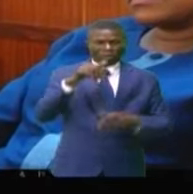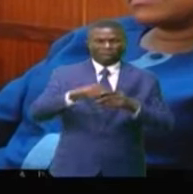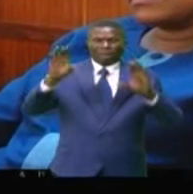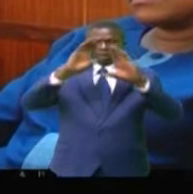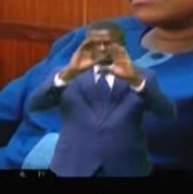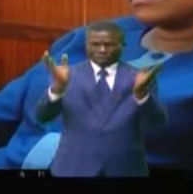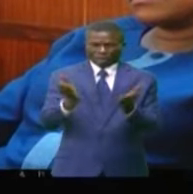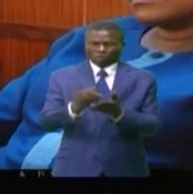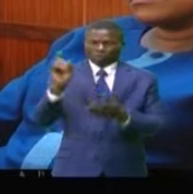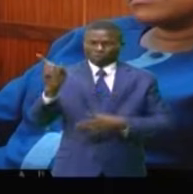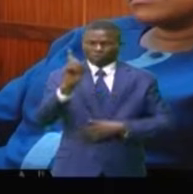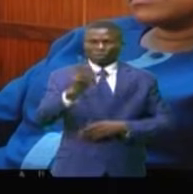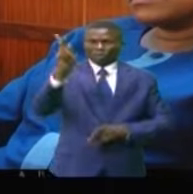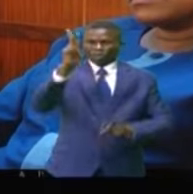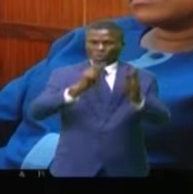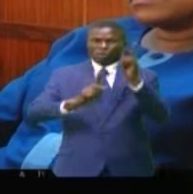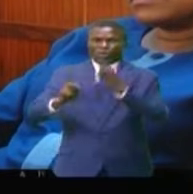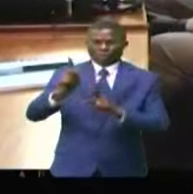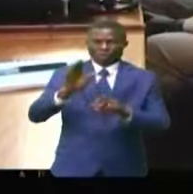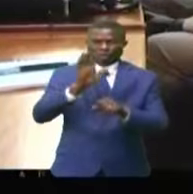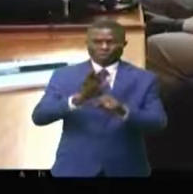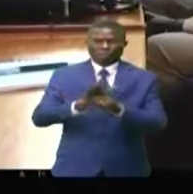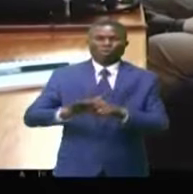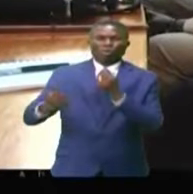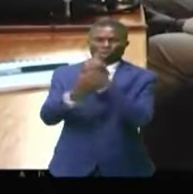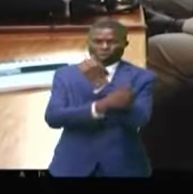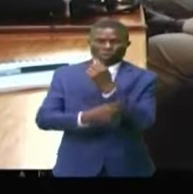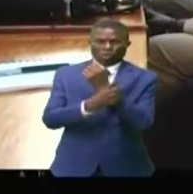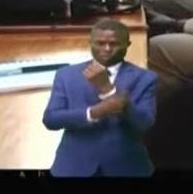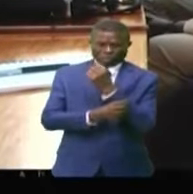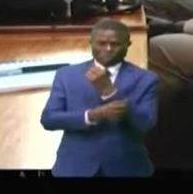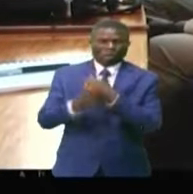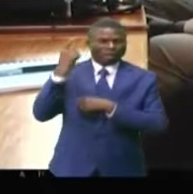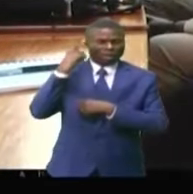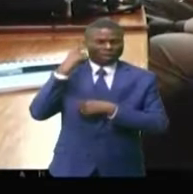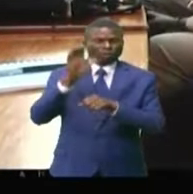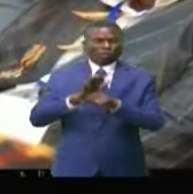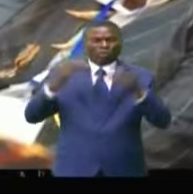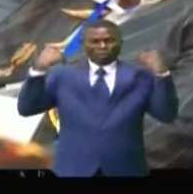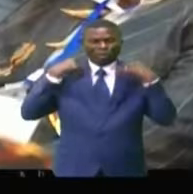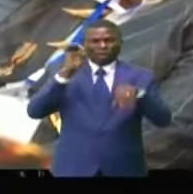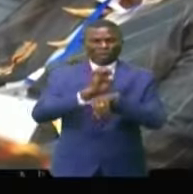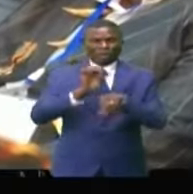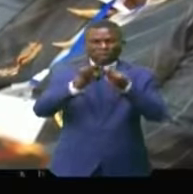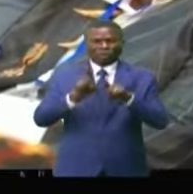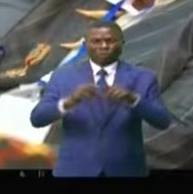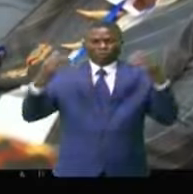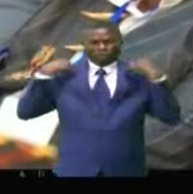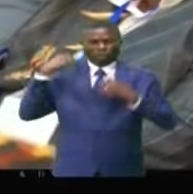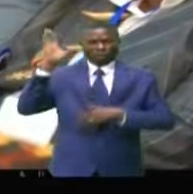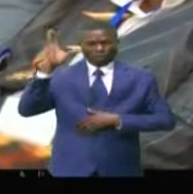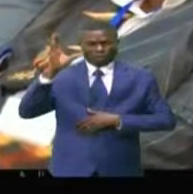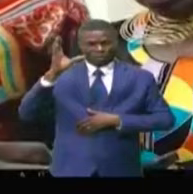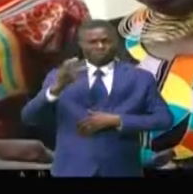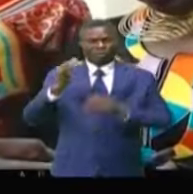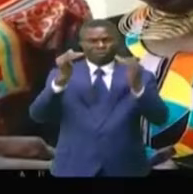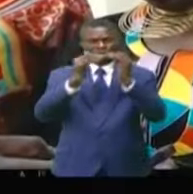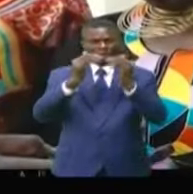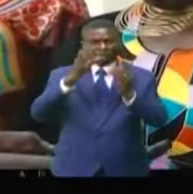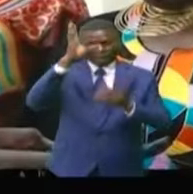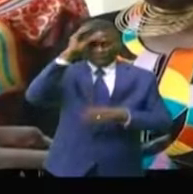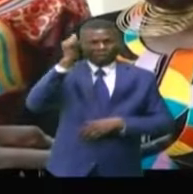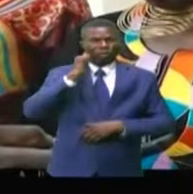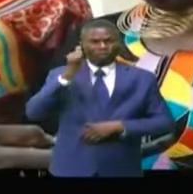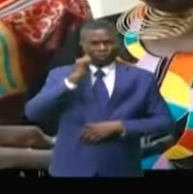Et souvent, la population dans les différents pays écoute mieux les chefs religieux et les chefs traditionnels. Alors, la masculinité positive, c'est